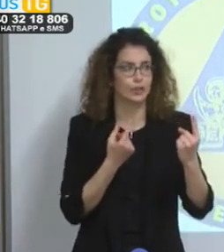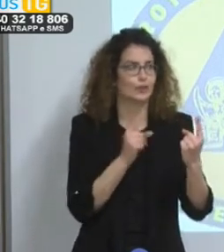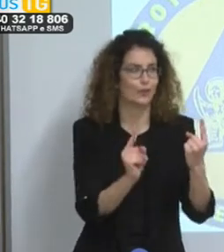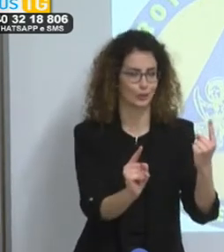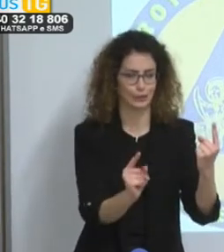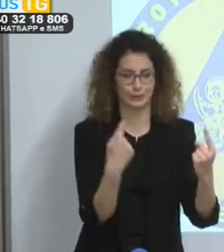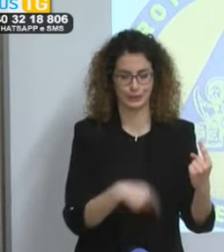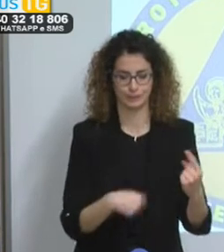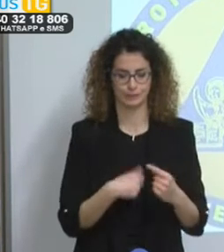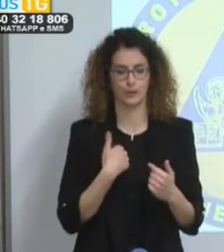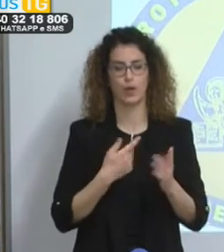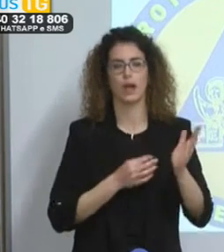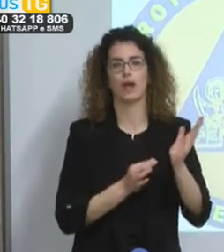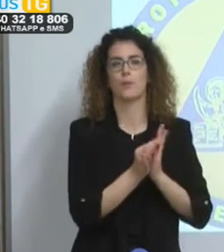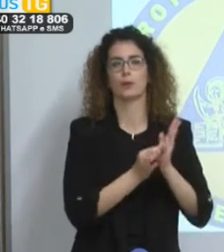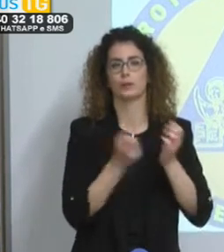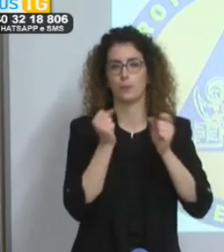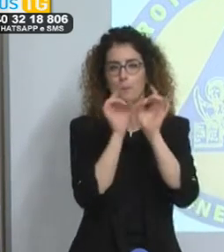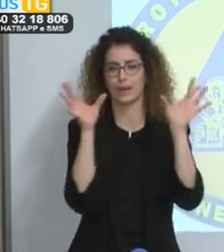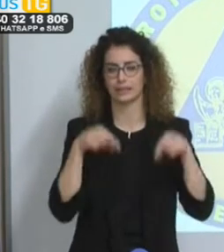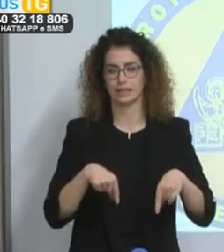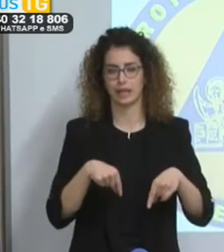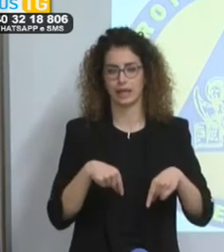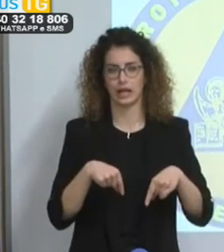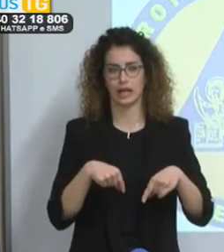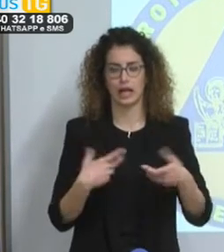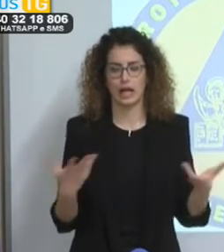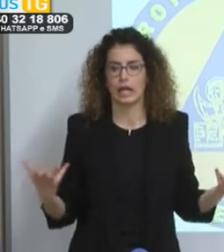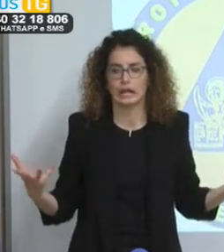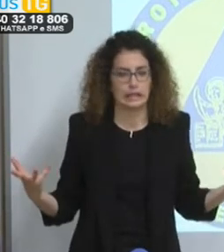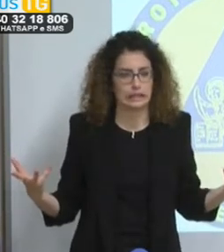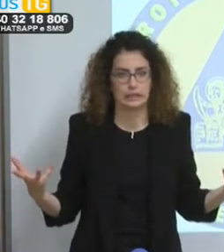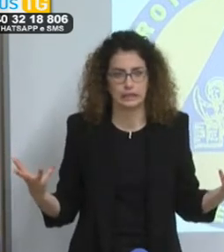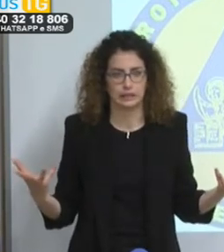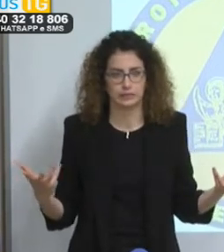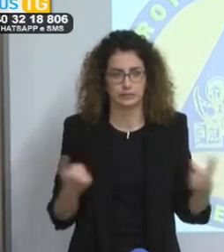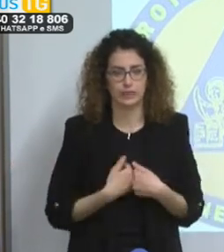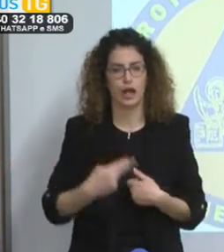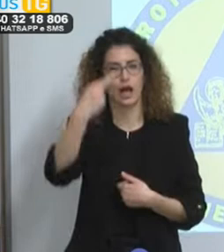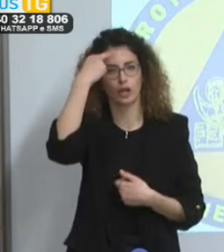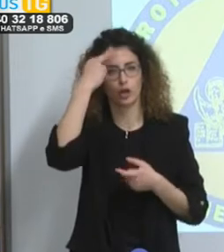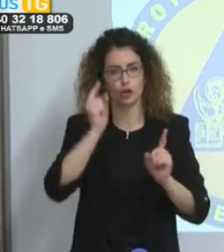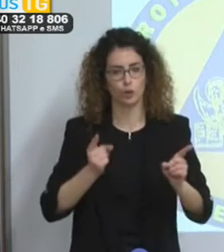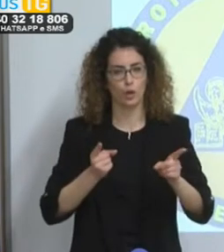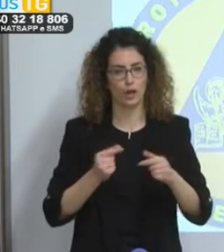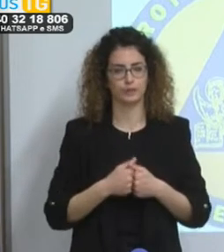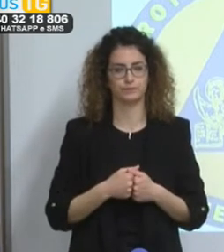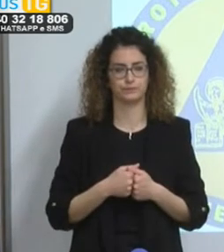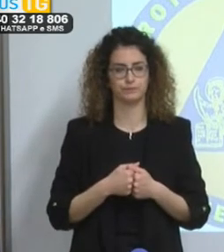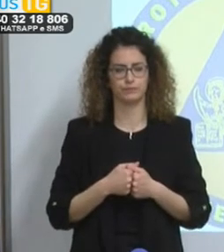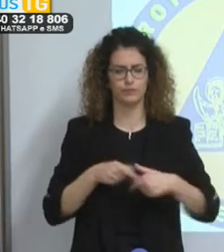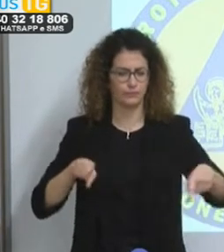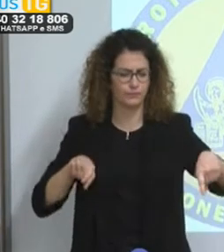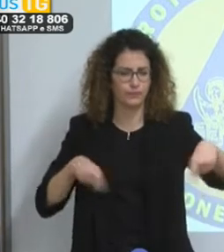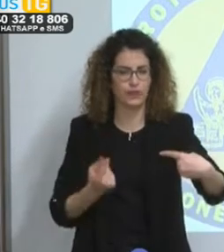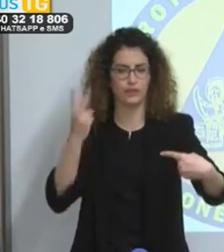dal bollettino di questa mattina, vaccinazioni, noi non sappiamo neanche più cosa fare, cioè... Vi ricordo solo che da noi la vera sfida che